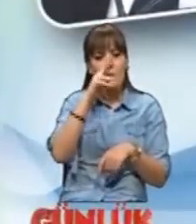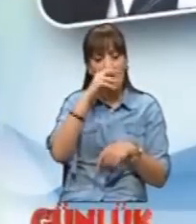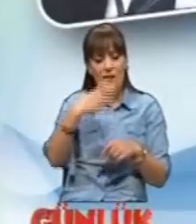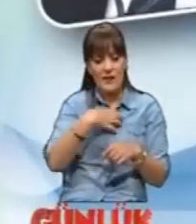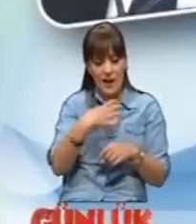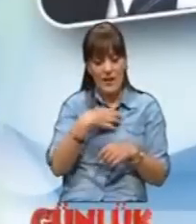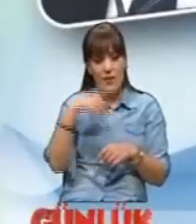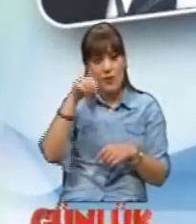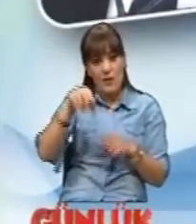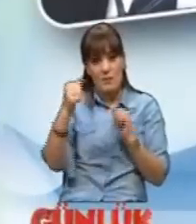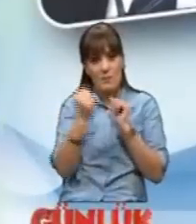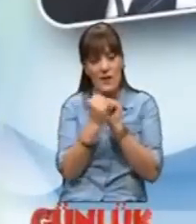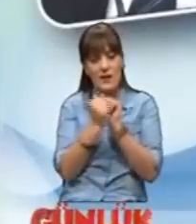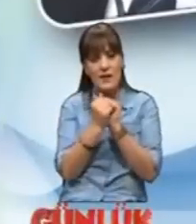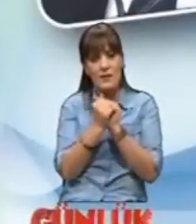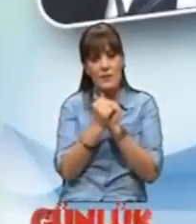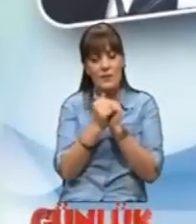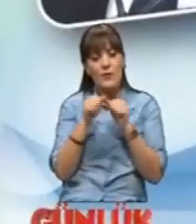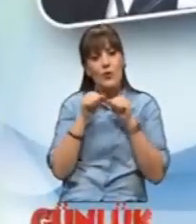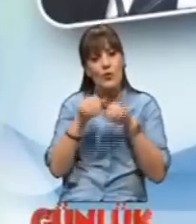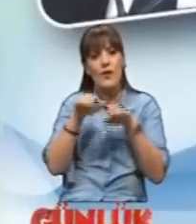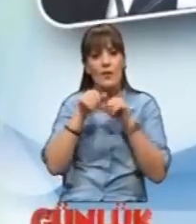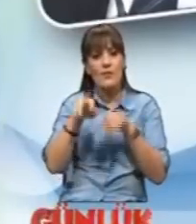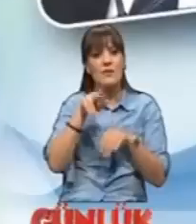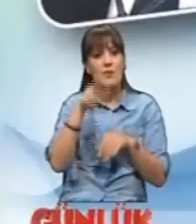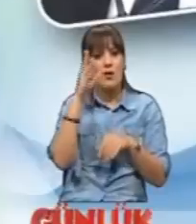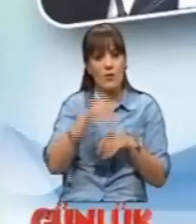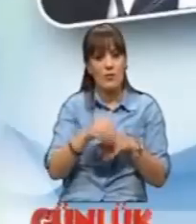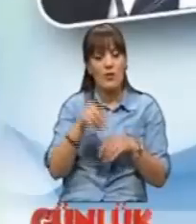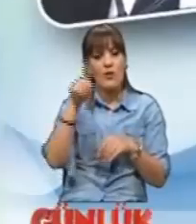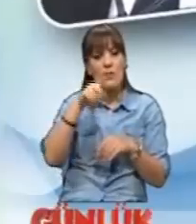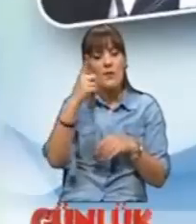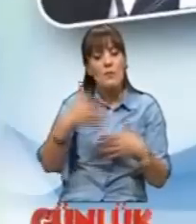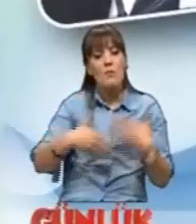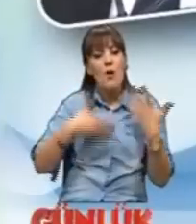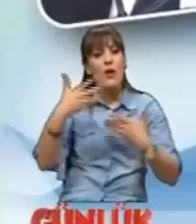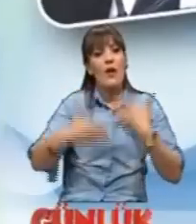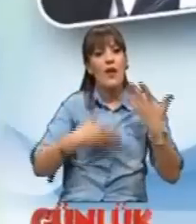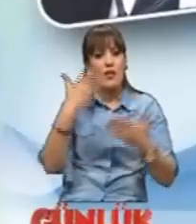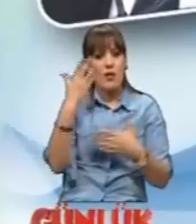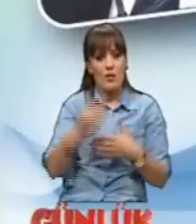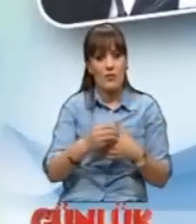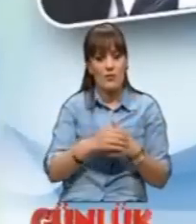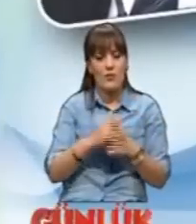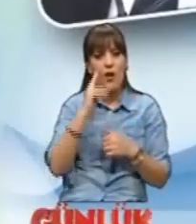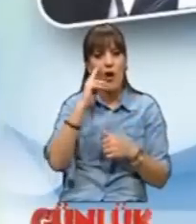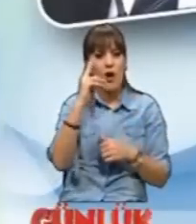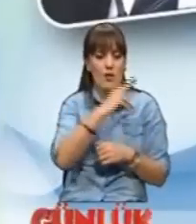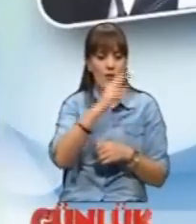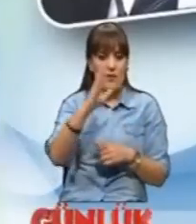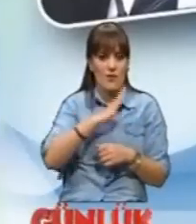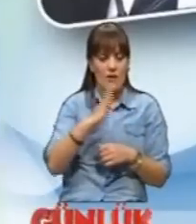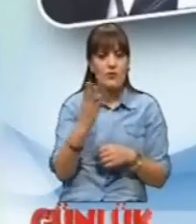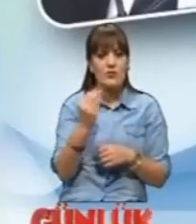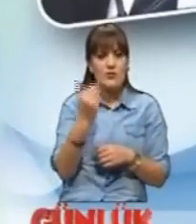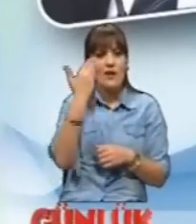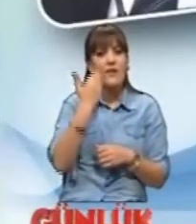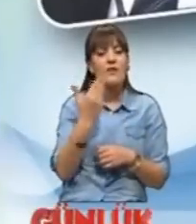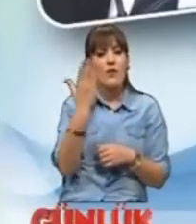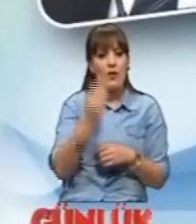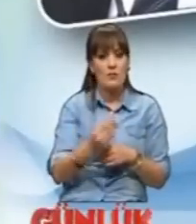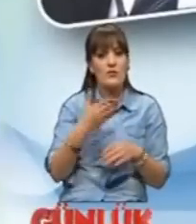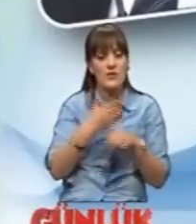kendi onlarla birlikte kutlamış gibi olduk. Onlardan bir moral motivasyon oldu. Evet, görüntülerimiz var. Oo, çok keyifli